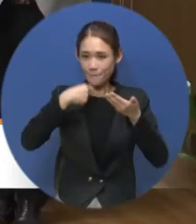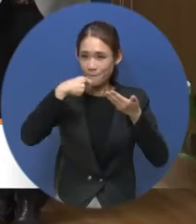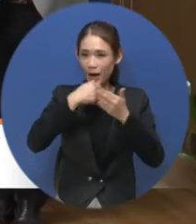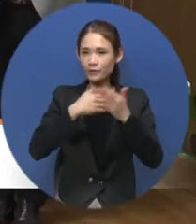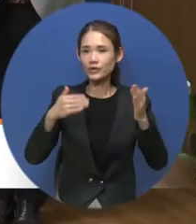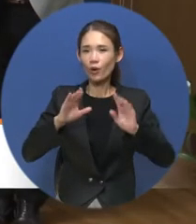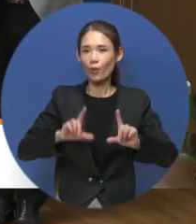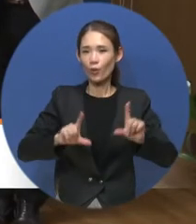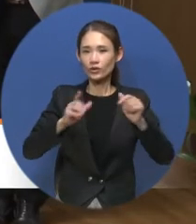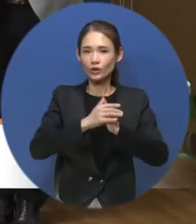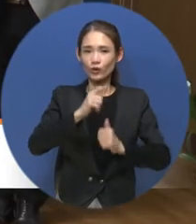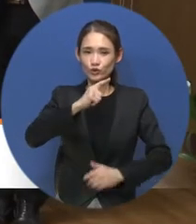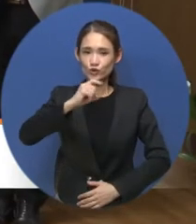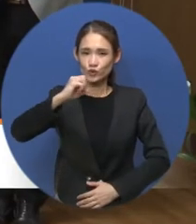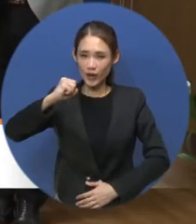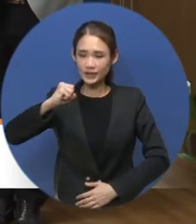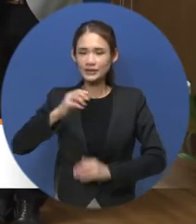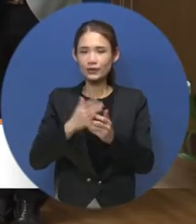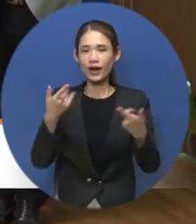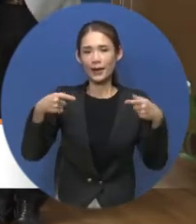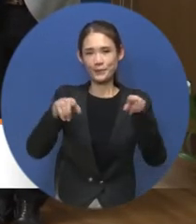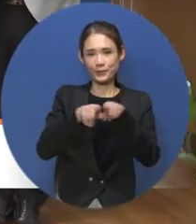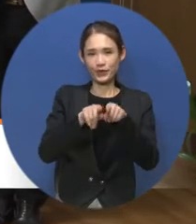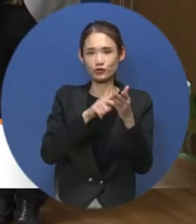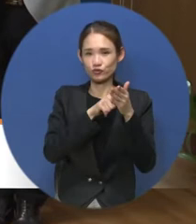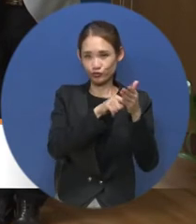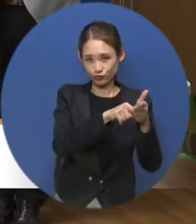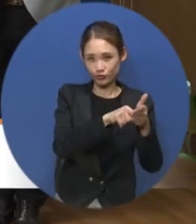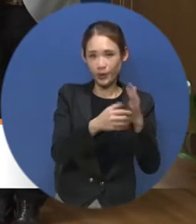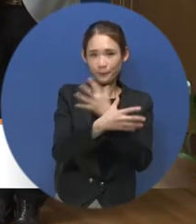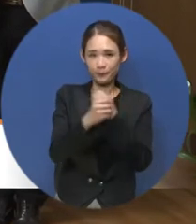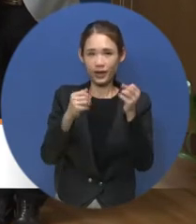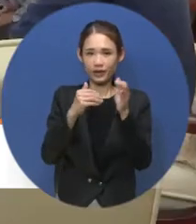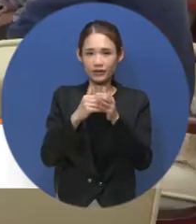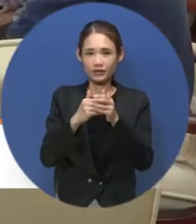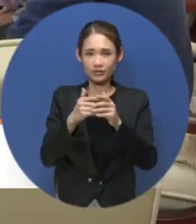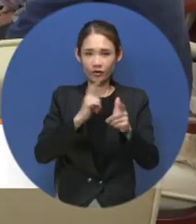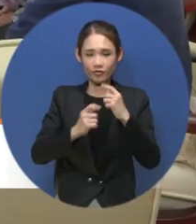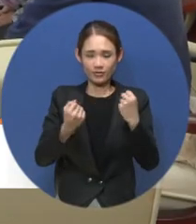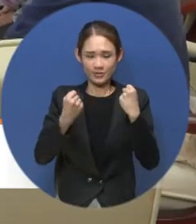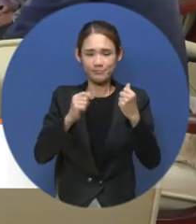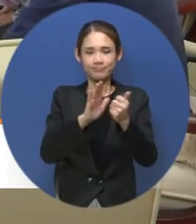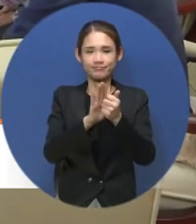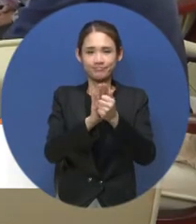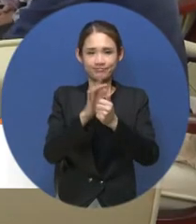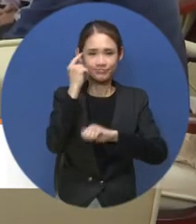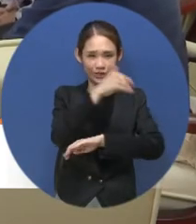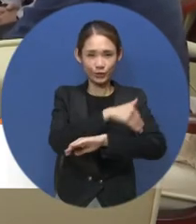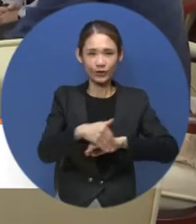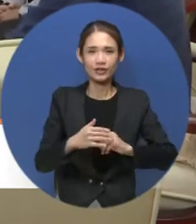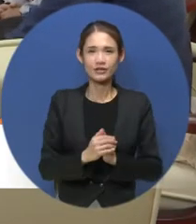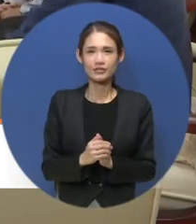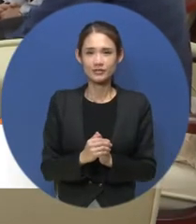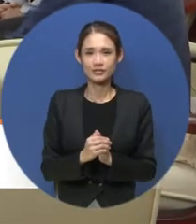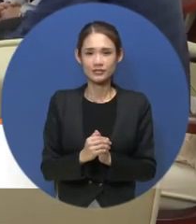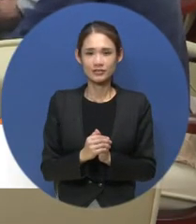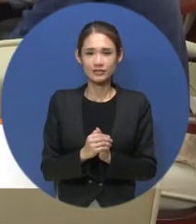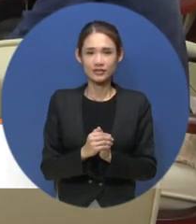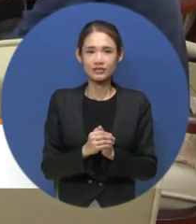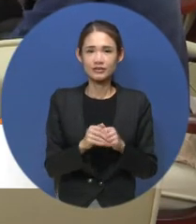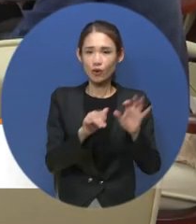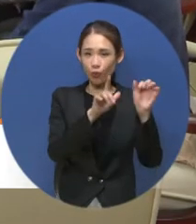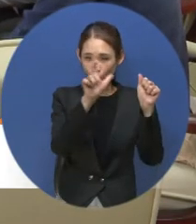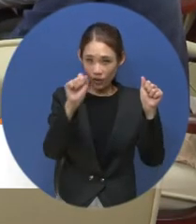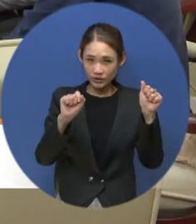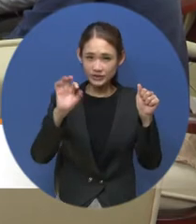올해도 gs 칼텍스와 함께 추진하기로 해 취업 준비생 에게 분 든 힘이 될 전망입니다 이는 지난 10일